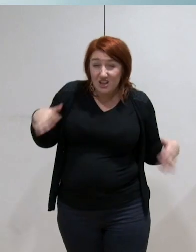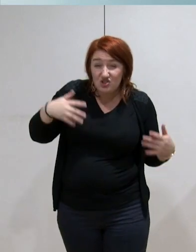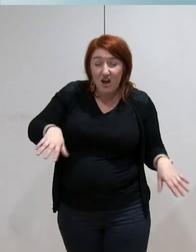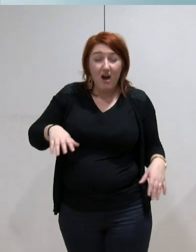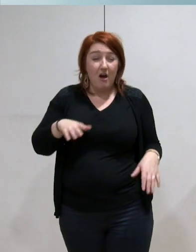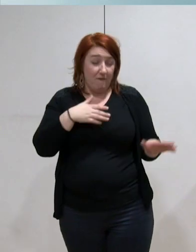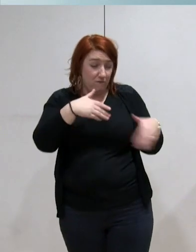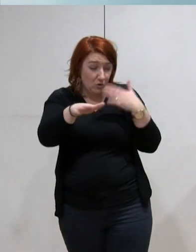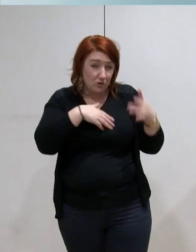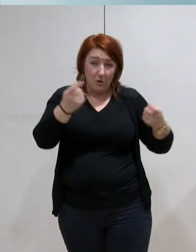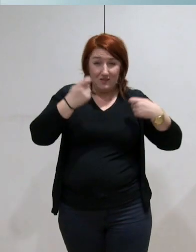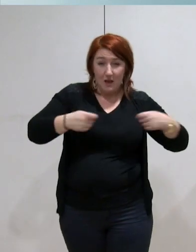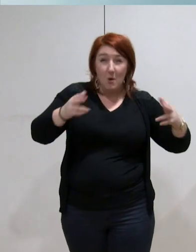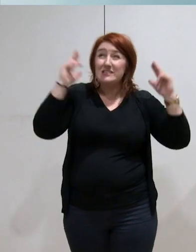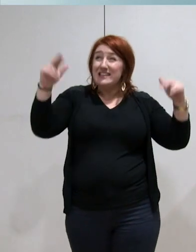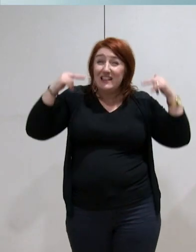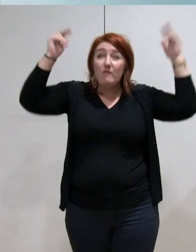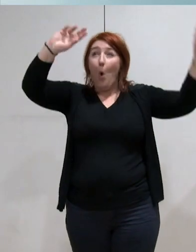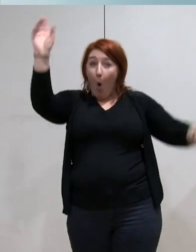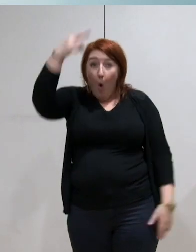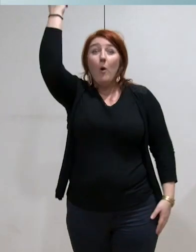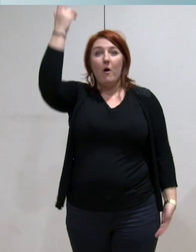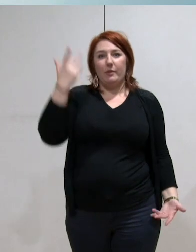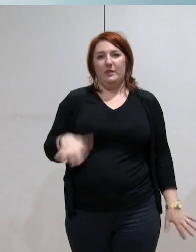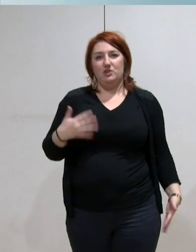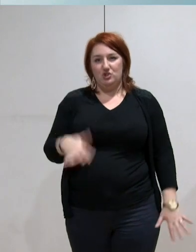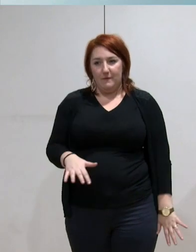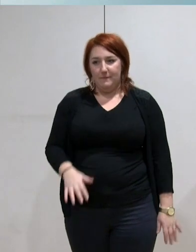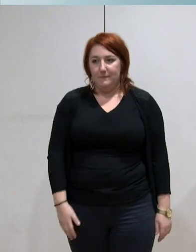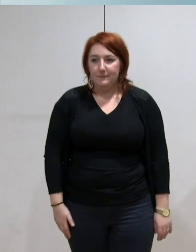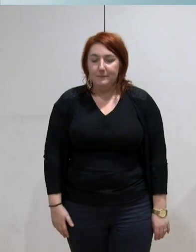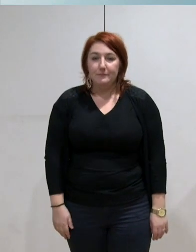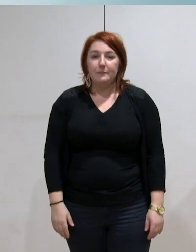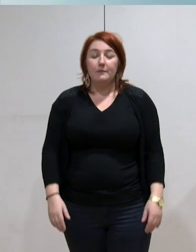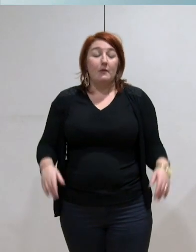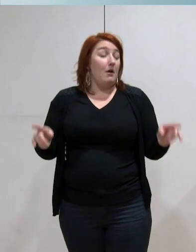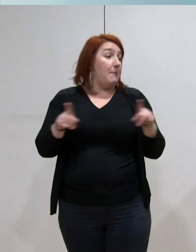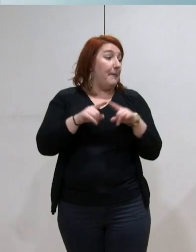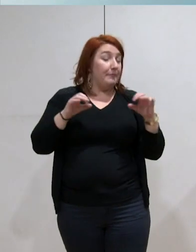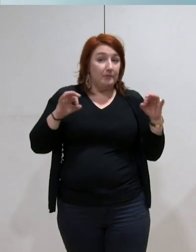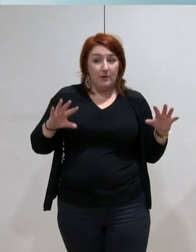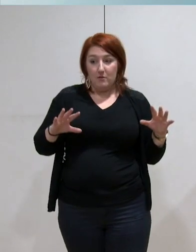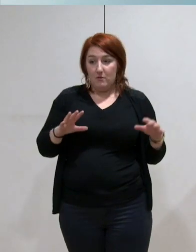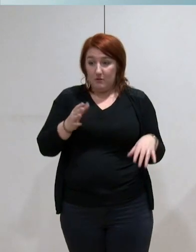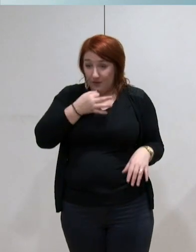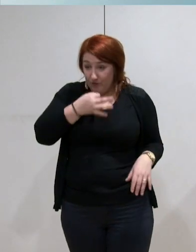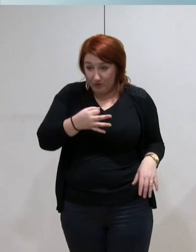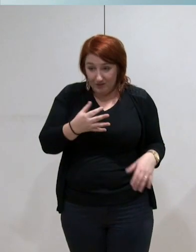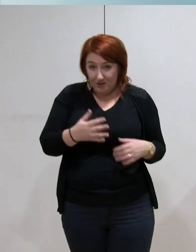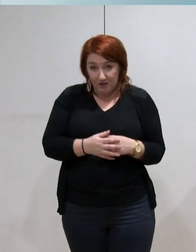de fonctionnement dans le même temps il faut dire à quel